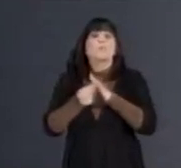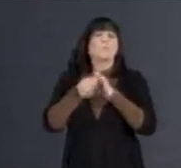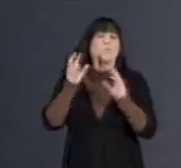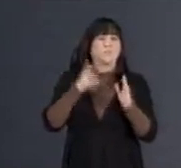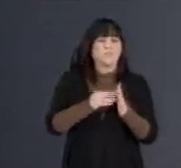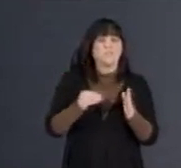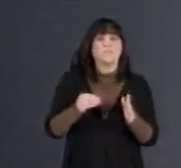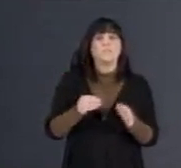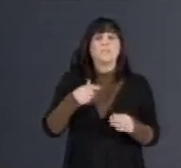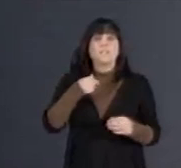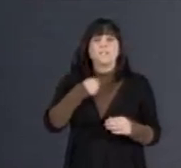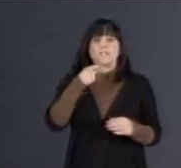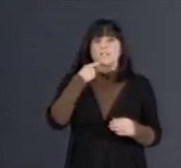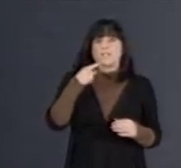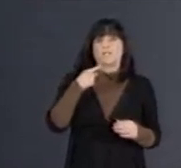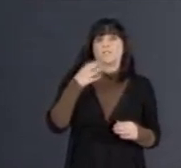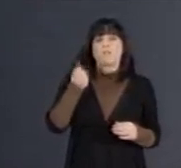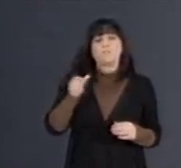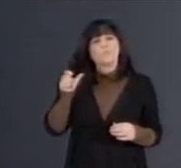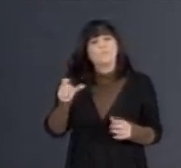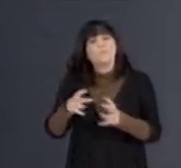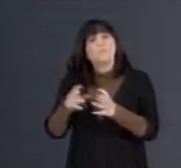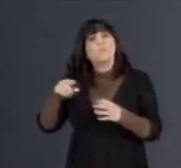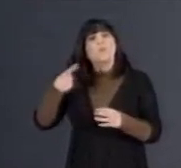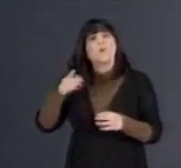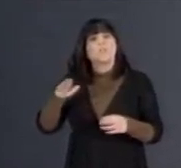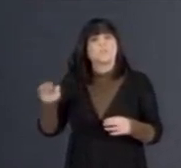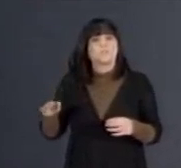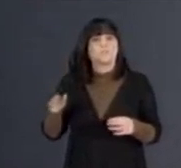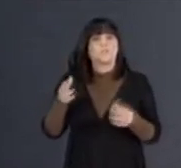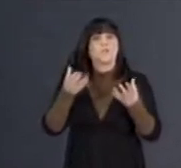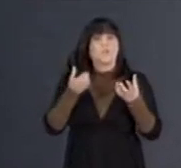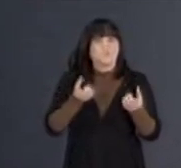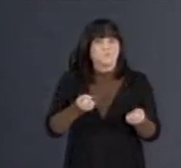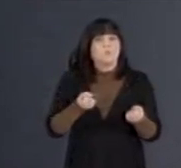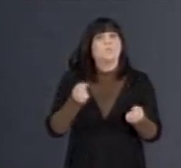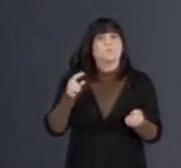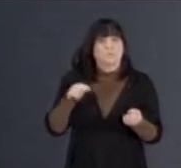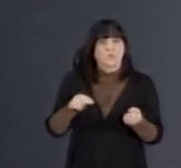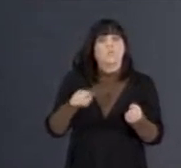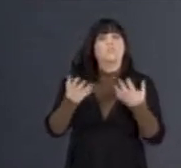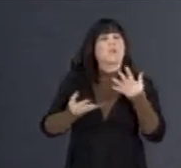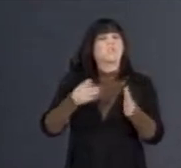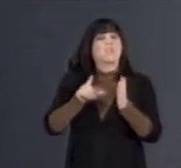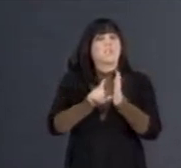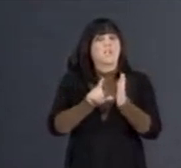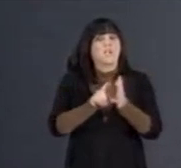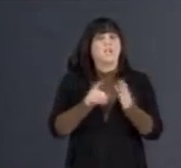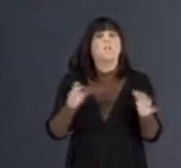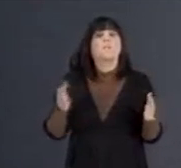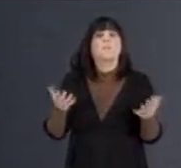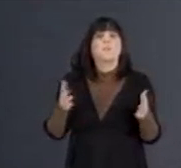s-biznaċu issa s-bizna, M